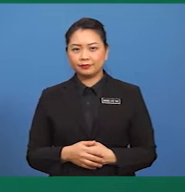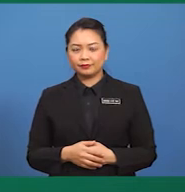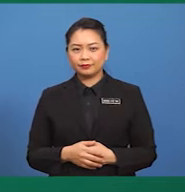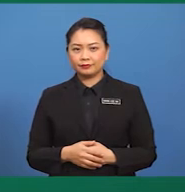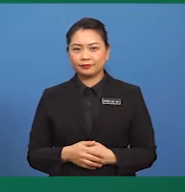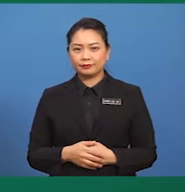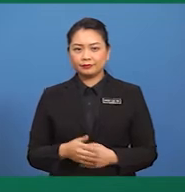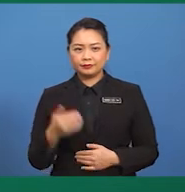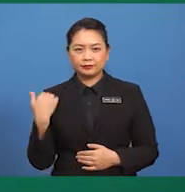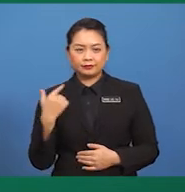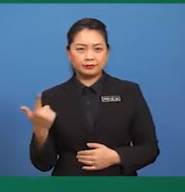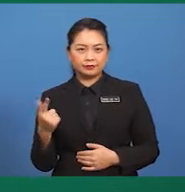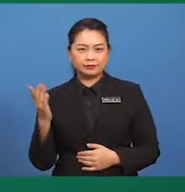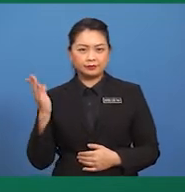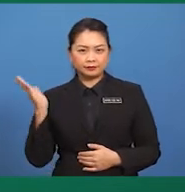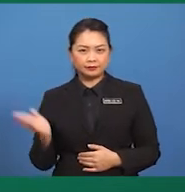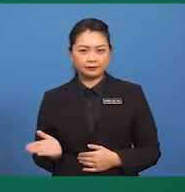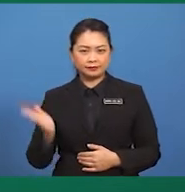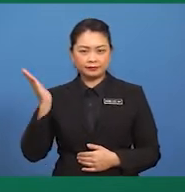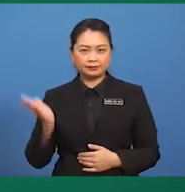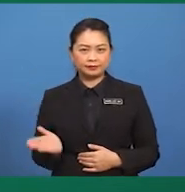Peruntukan hutang ragu ialah